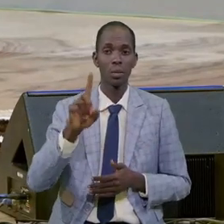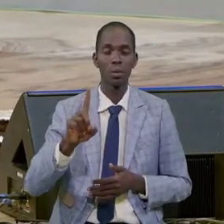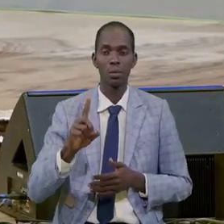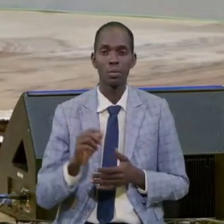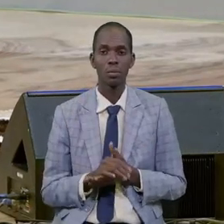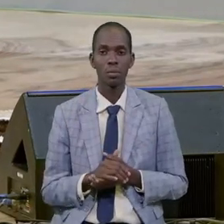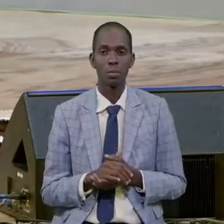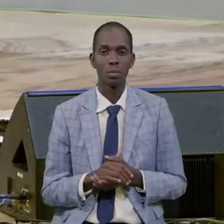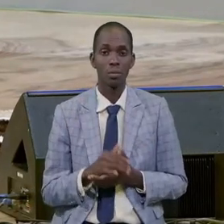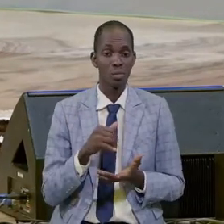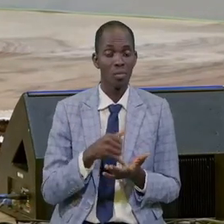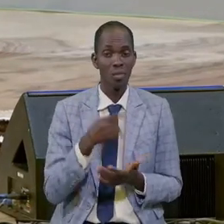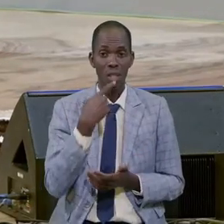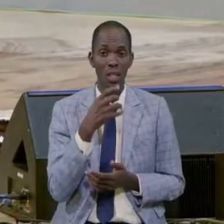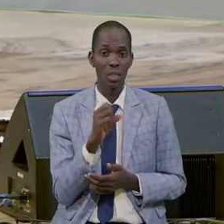31.